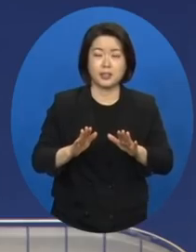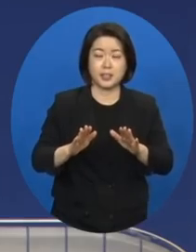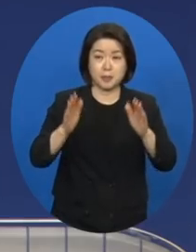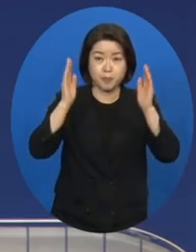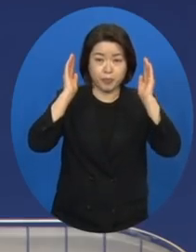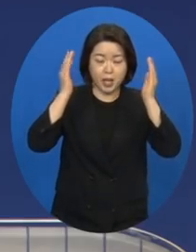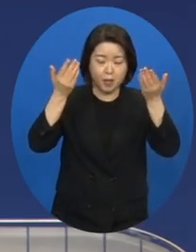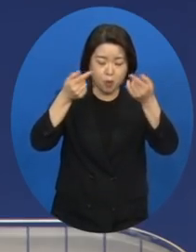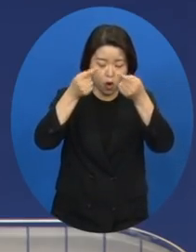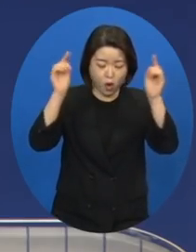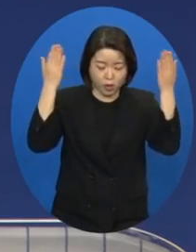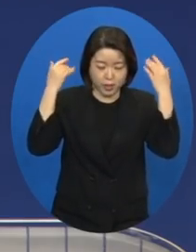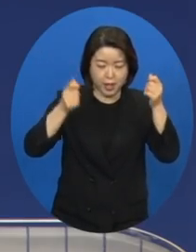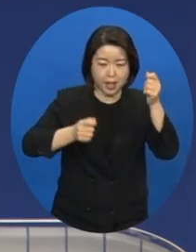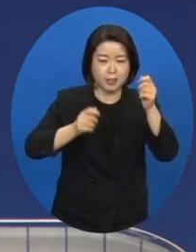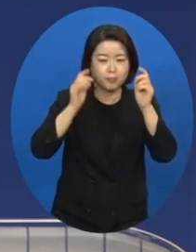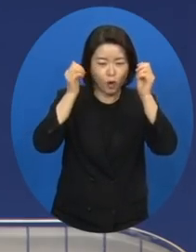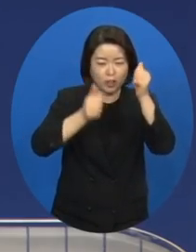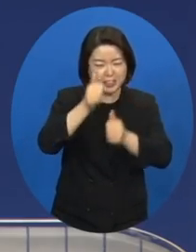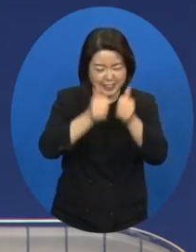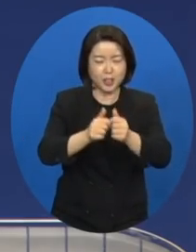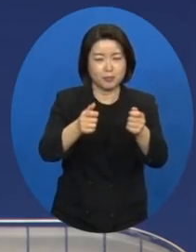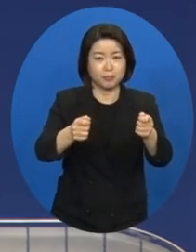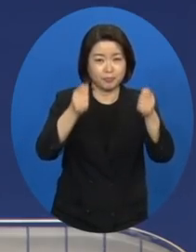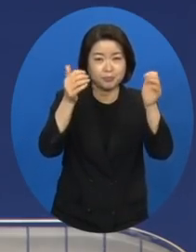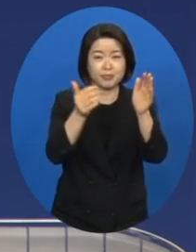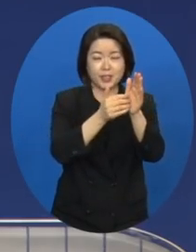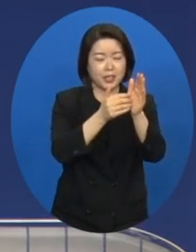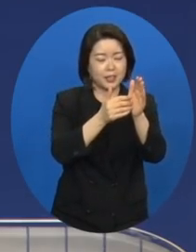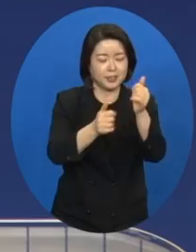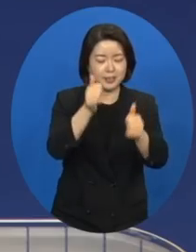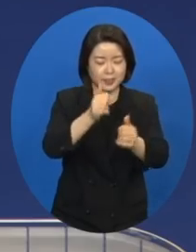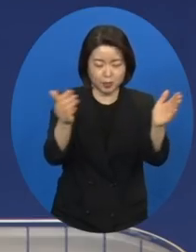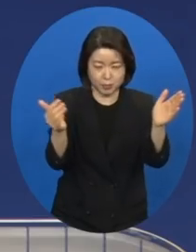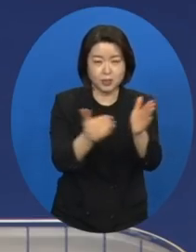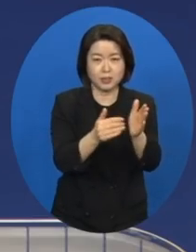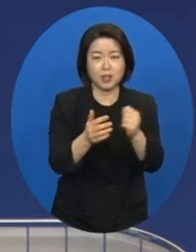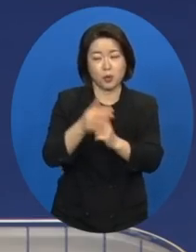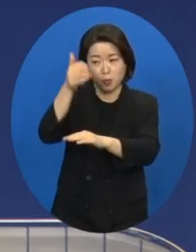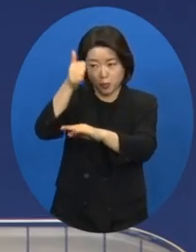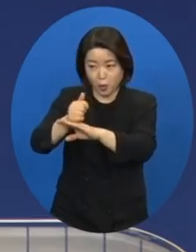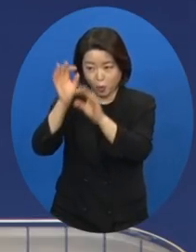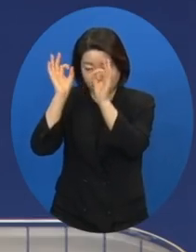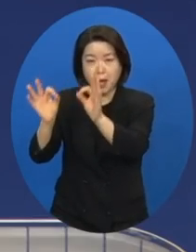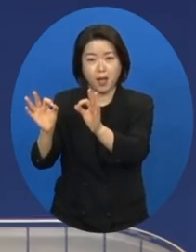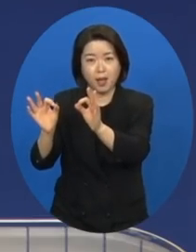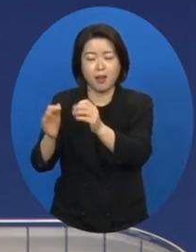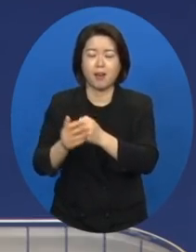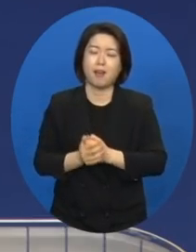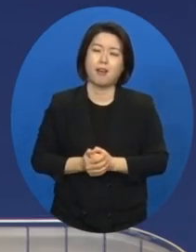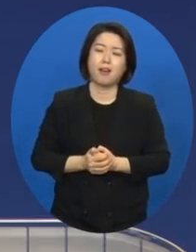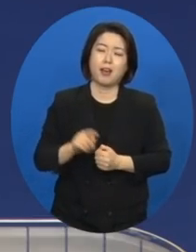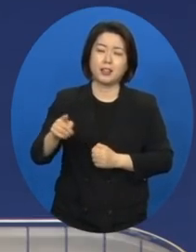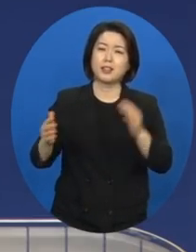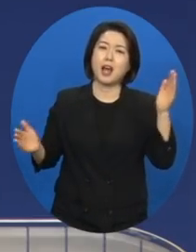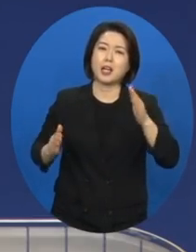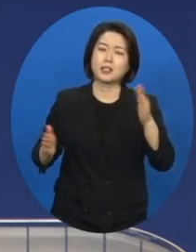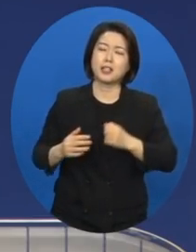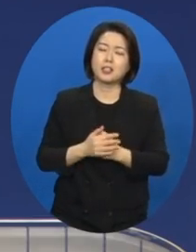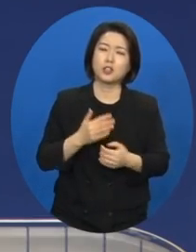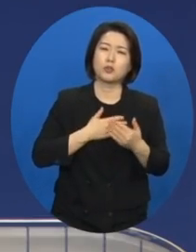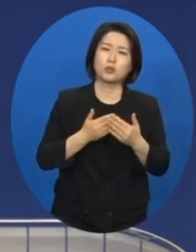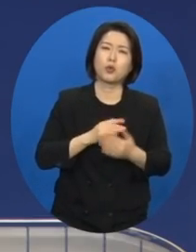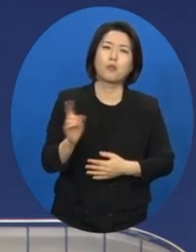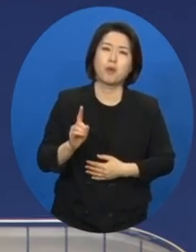아이들이 학교를 지원해서 이제 뭐 결과가 나오고 그러죠. 그들의 두려움이 내가 갈 수 있는 학교가